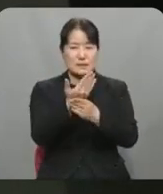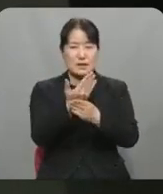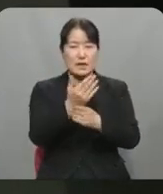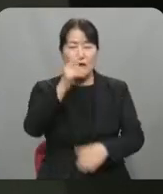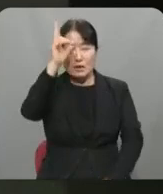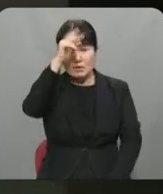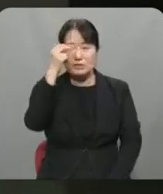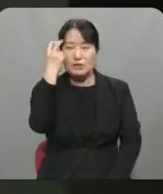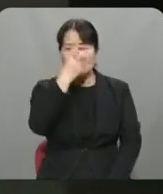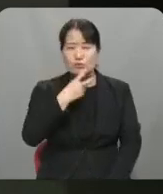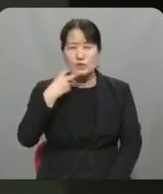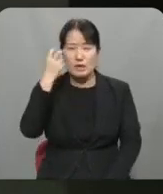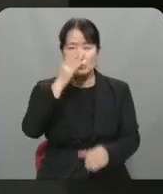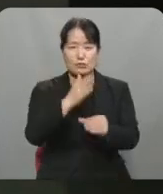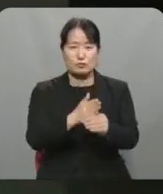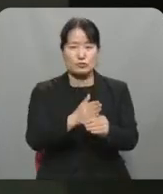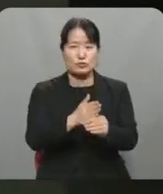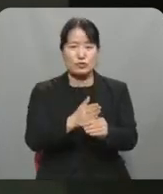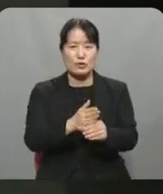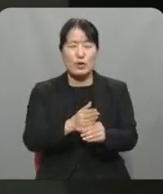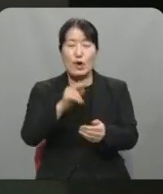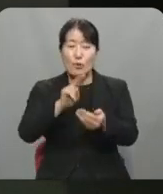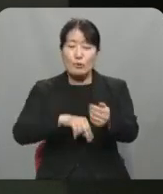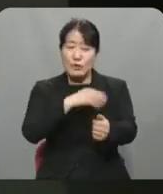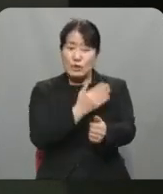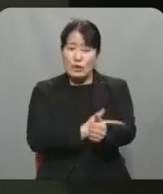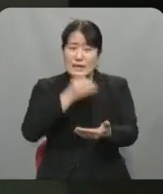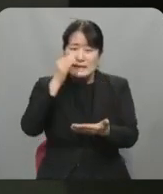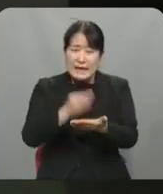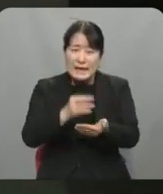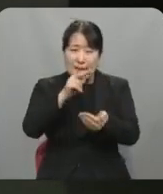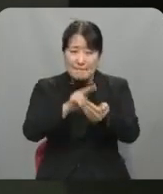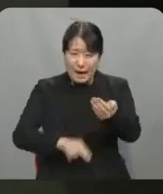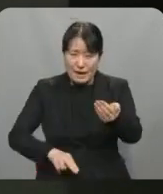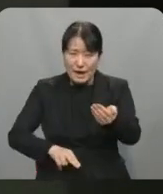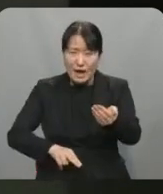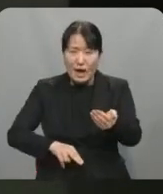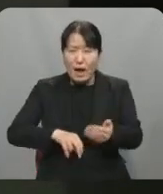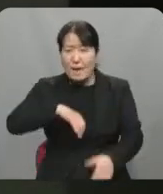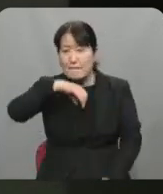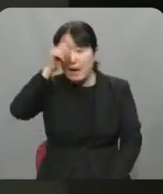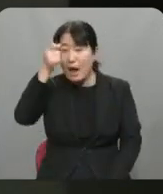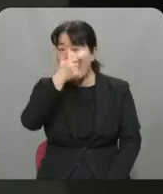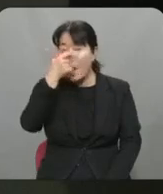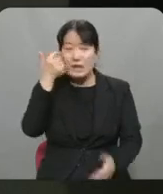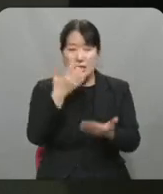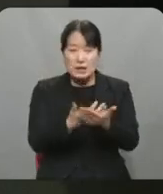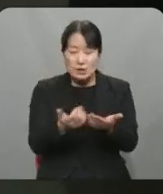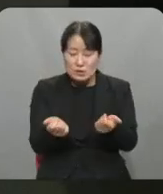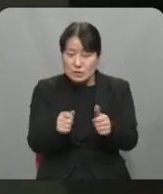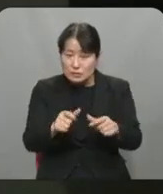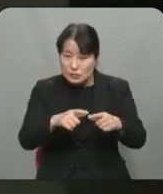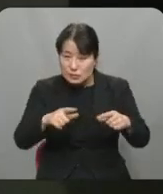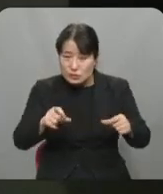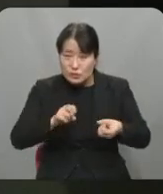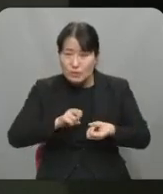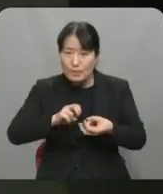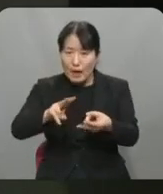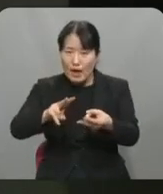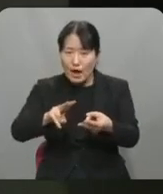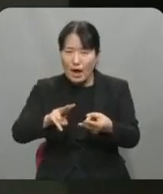들어갔습니다 분양권을 싸게 넘기게 따며 당첨 확인 서의 신분증 까지 보내와 피해자들이 계약금 일부를